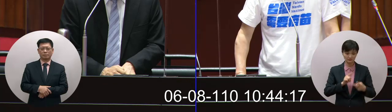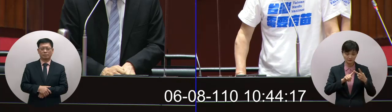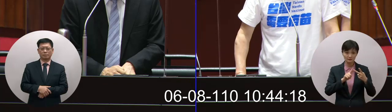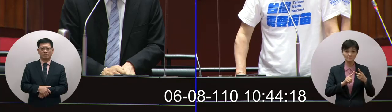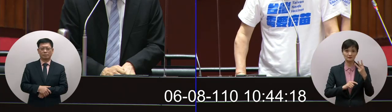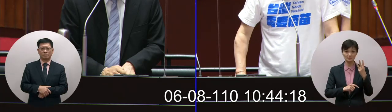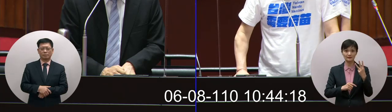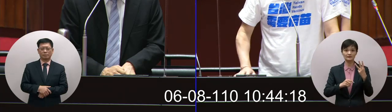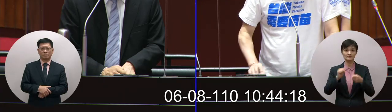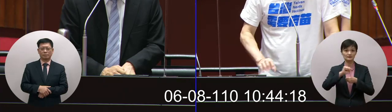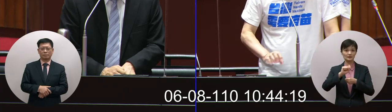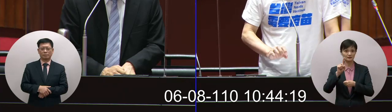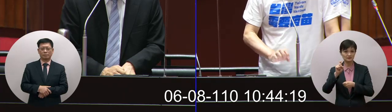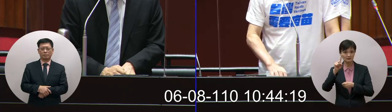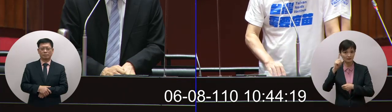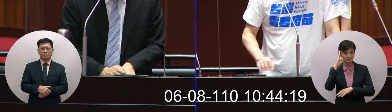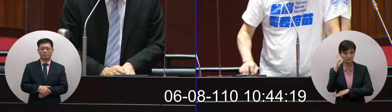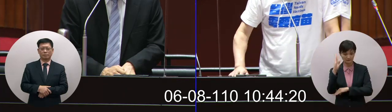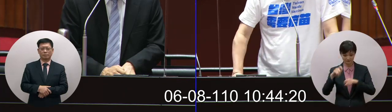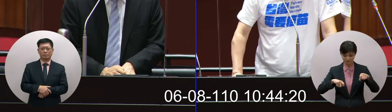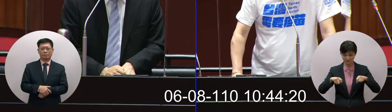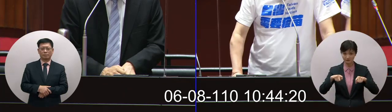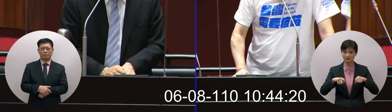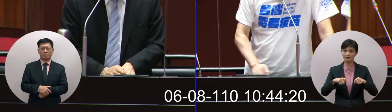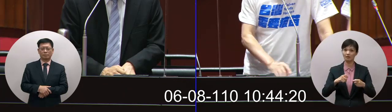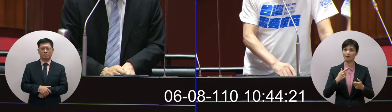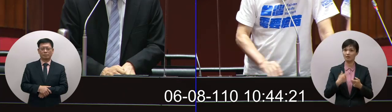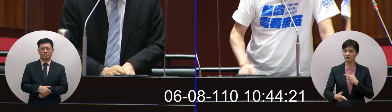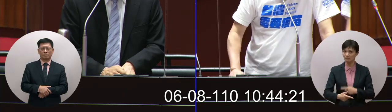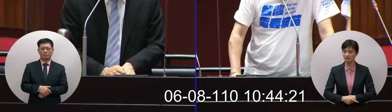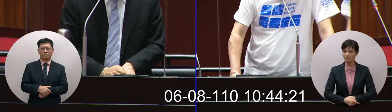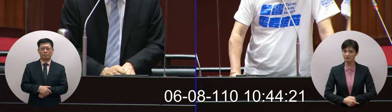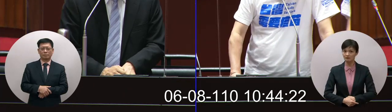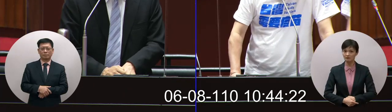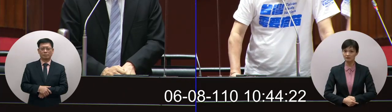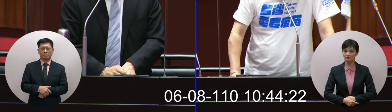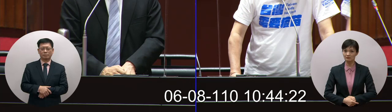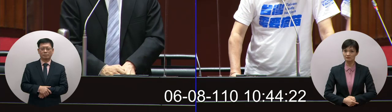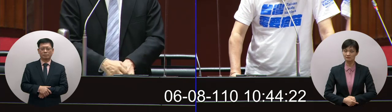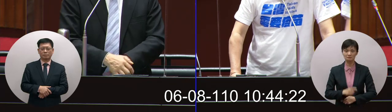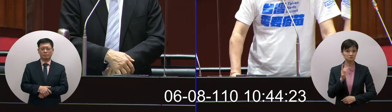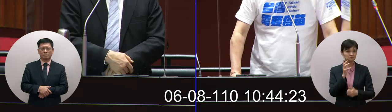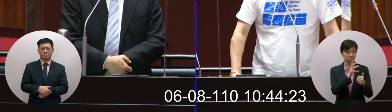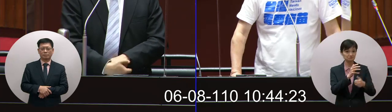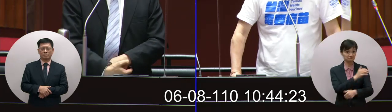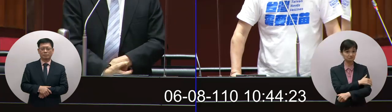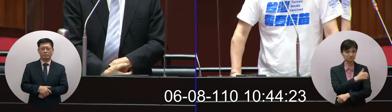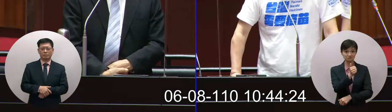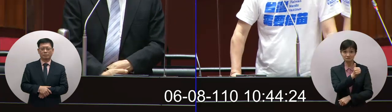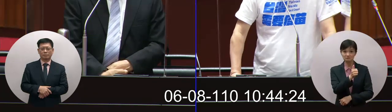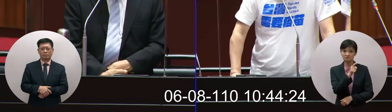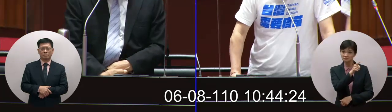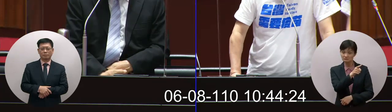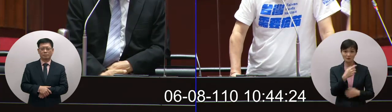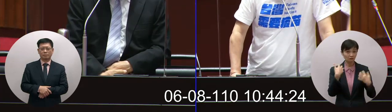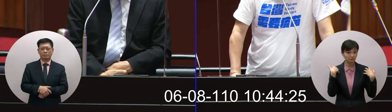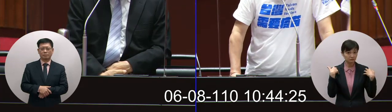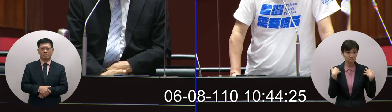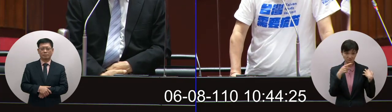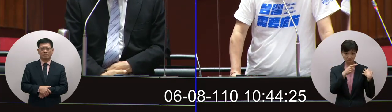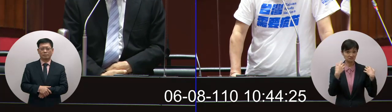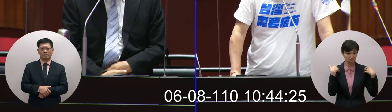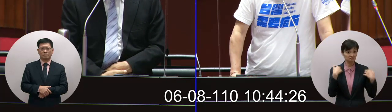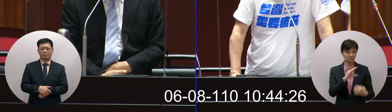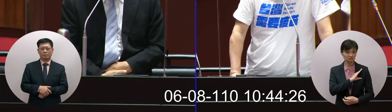请问陈时中说 三加十一的政策他负责，他负得了责